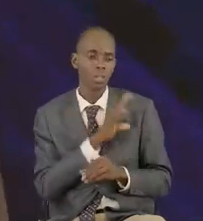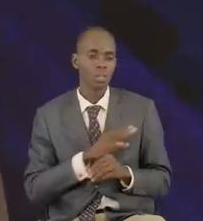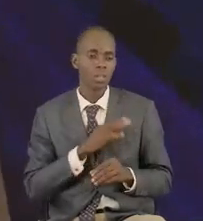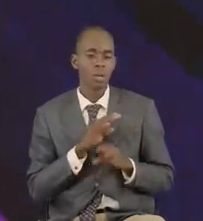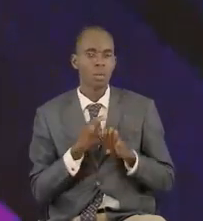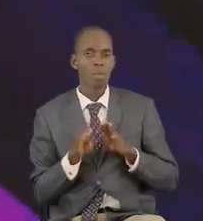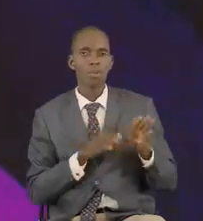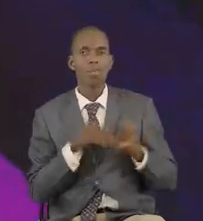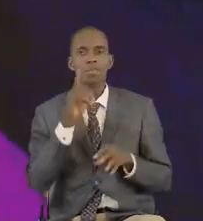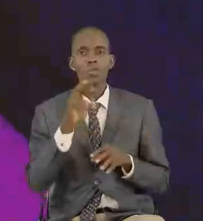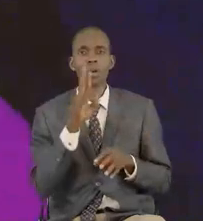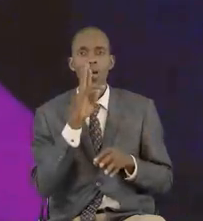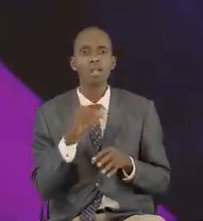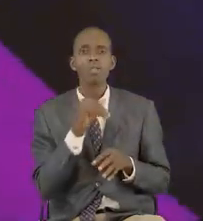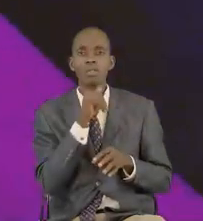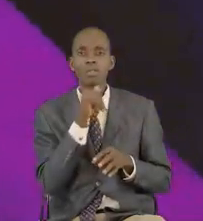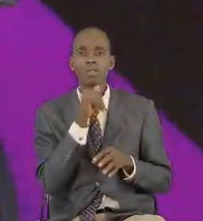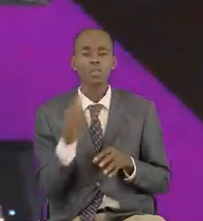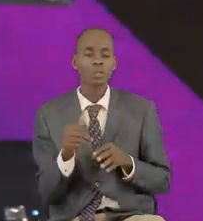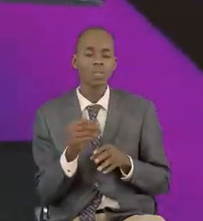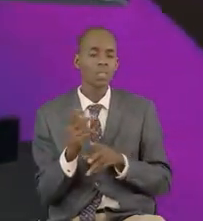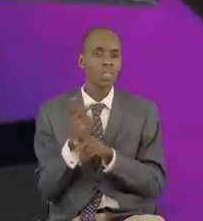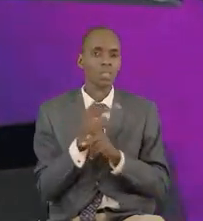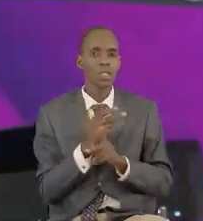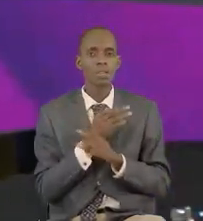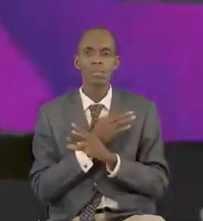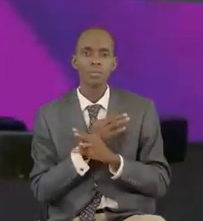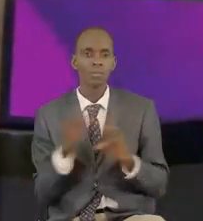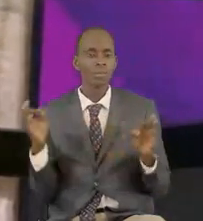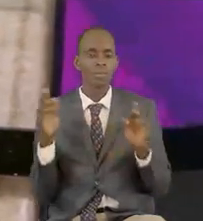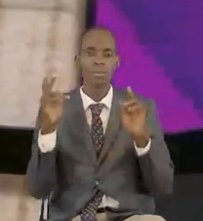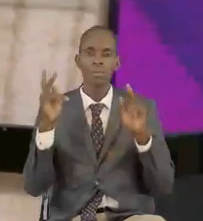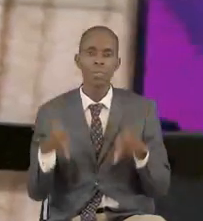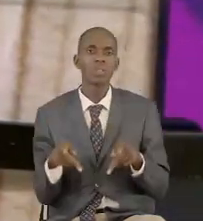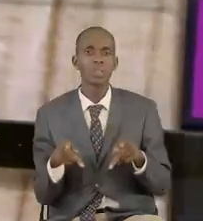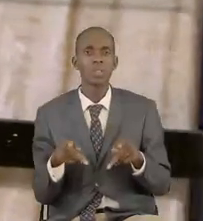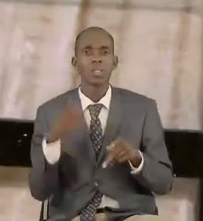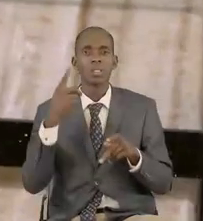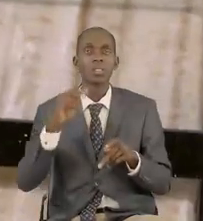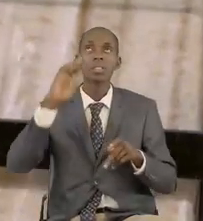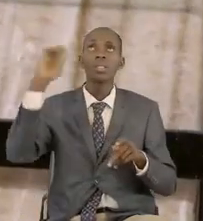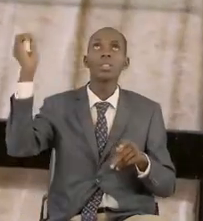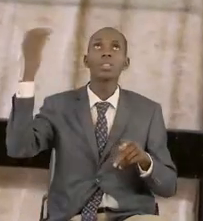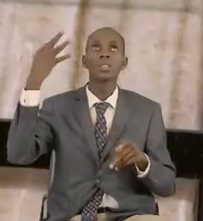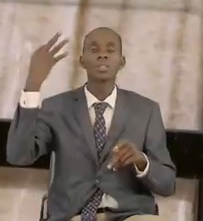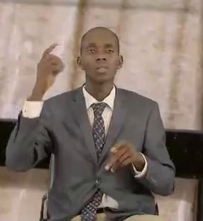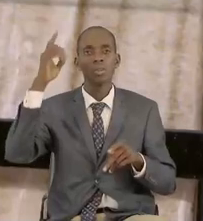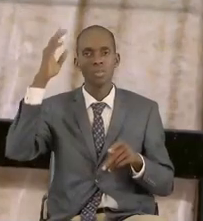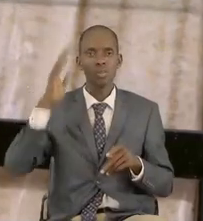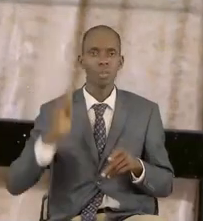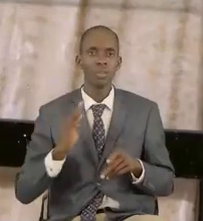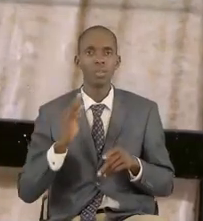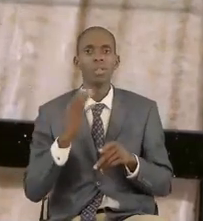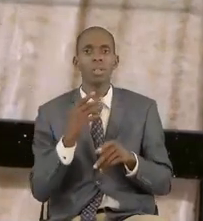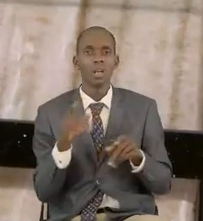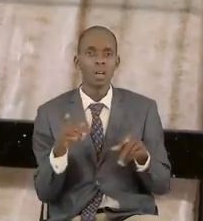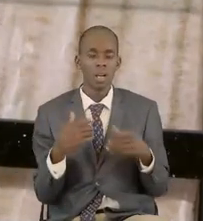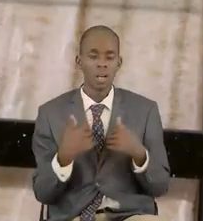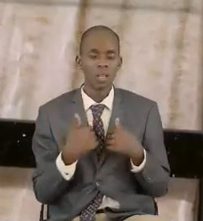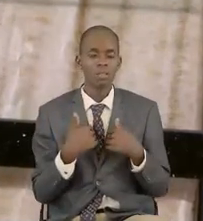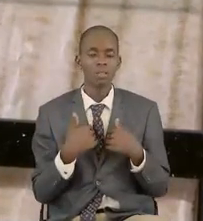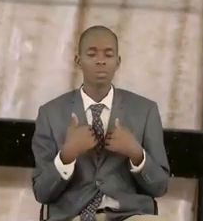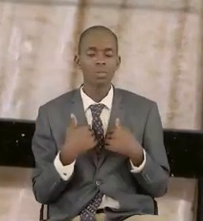par votre caractère par votre comportement vous n'êtes pas une personne imprudente frivole la grâce